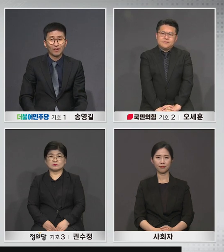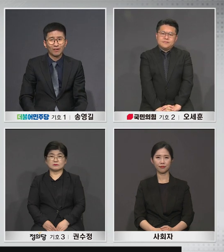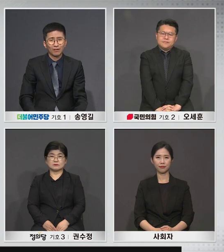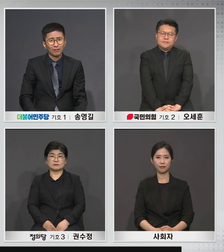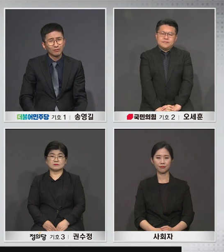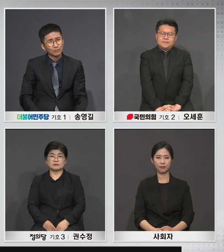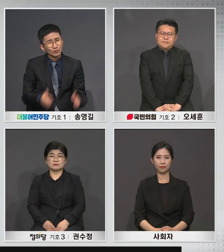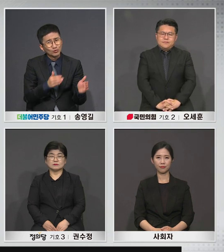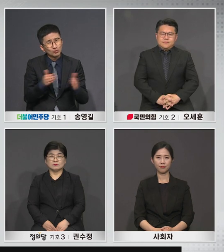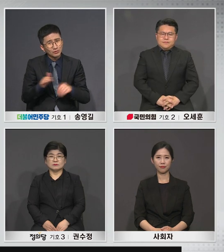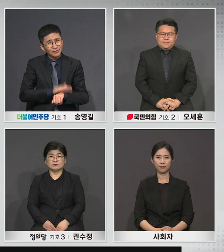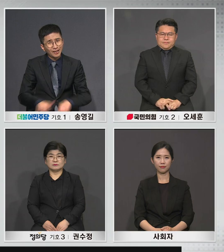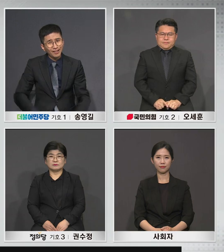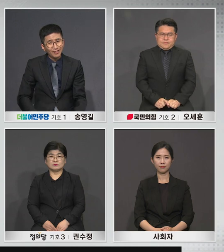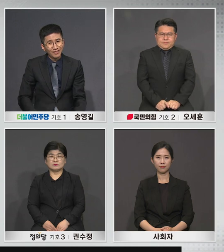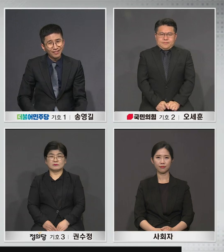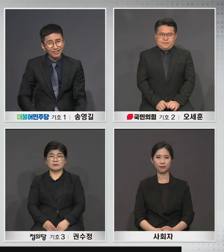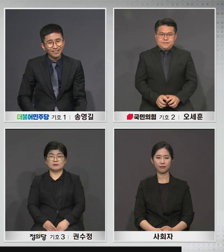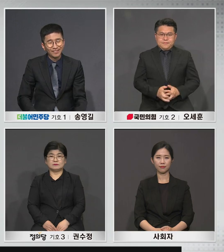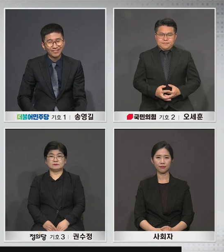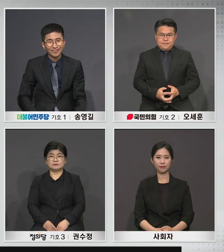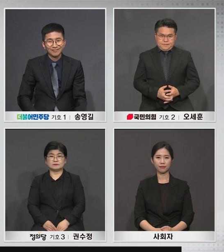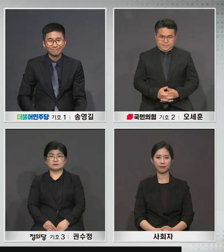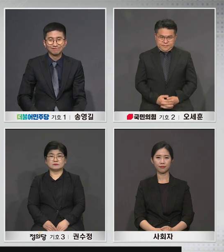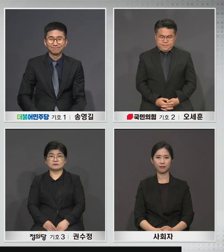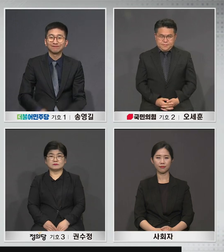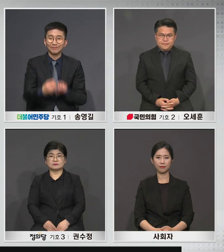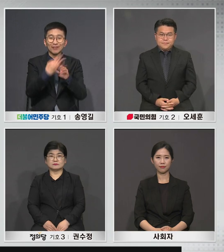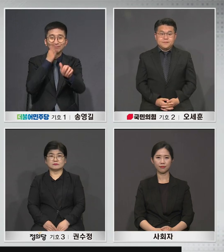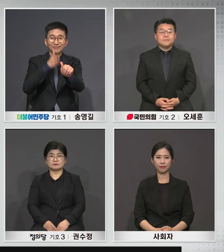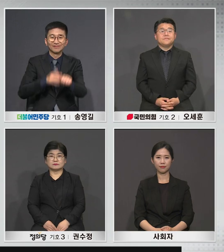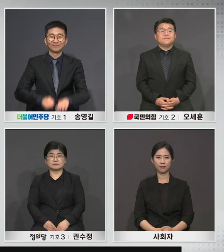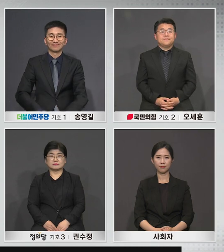준비된 후보였나 이런 거에 대한 답변 좀 부탁합니다.